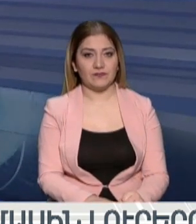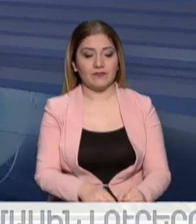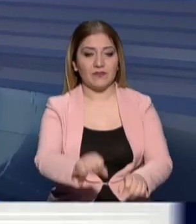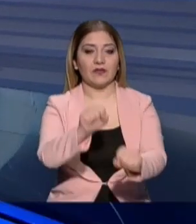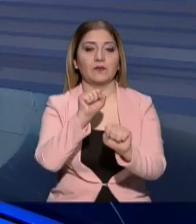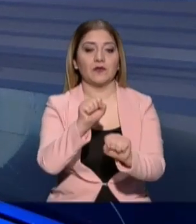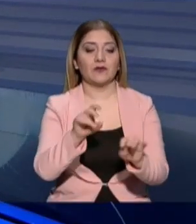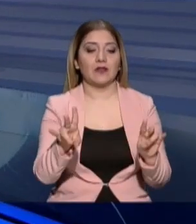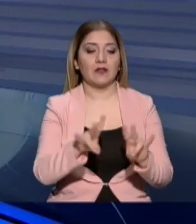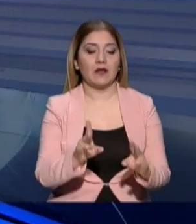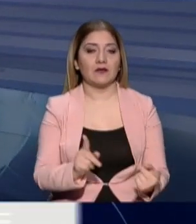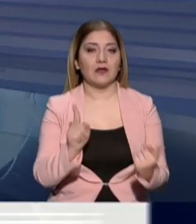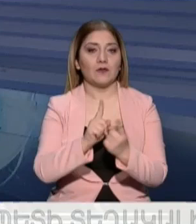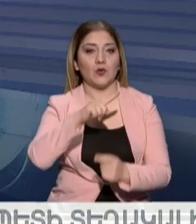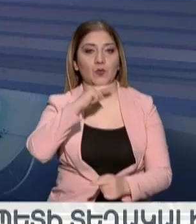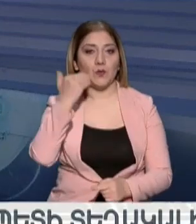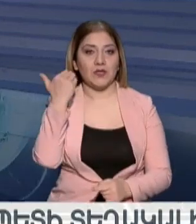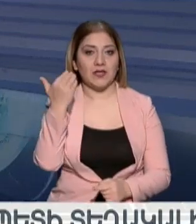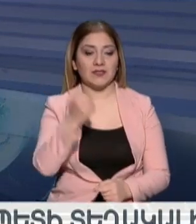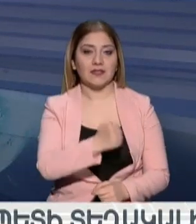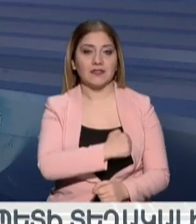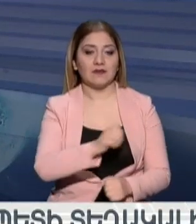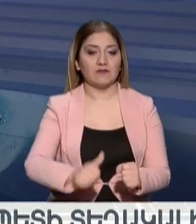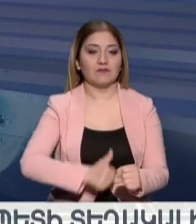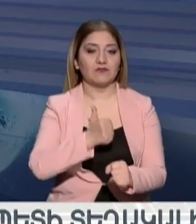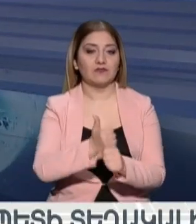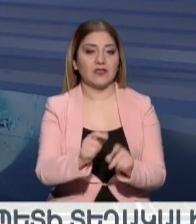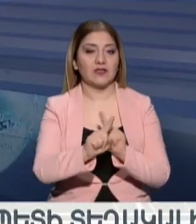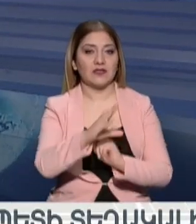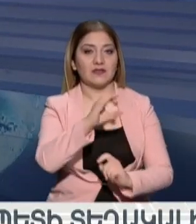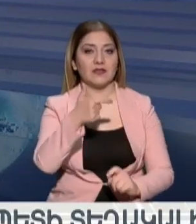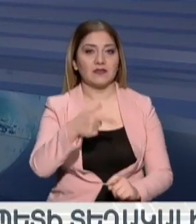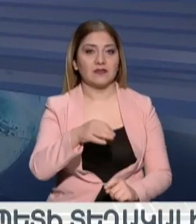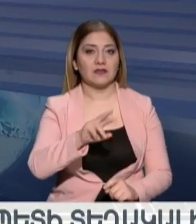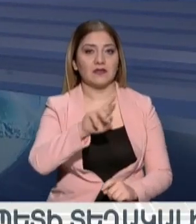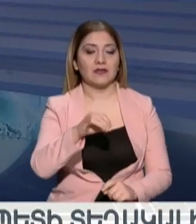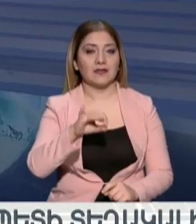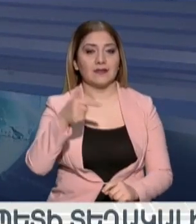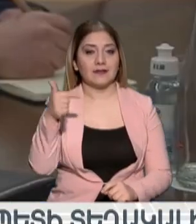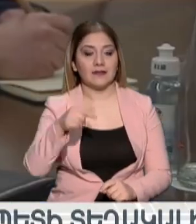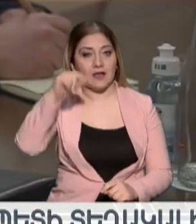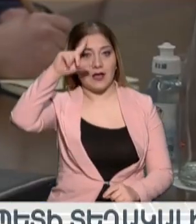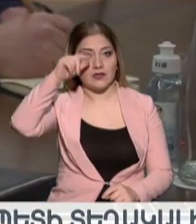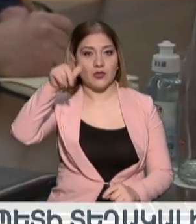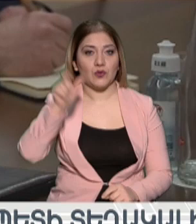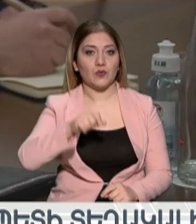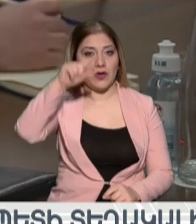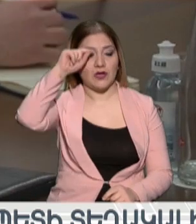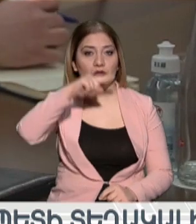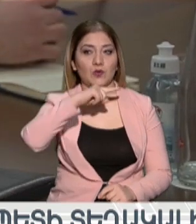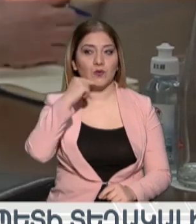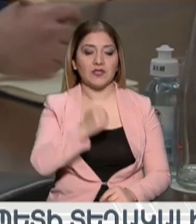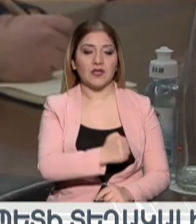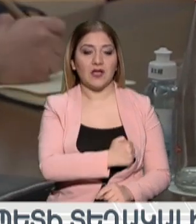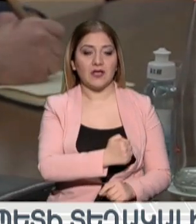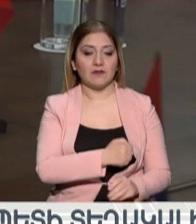Պաշտպանության նախարարն ընդունել է Ռուսաստանի զինված ուժերի գլխավոր շտաբի պետի տեղակալ Սերգեյ Իստրակովին։ Նա Հայաստանում է հայ-ռուսական